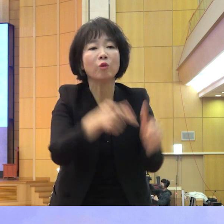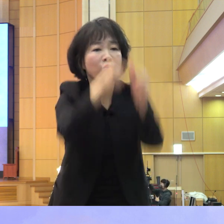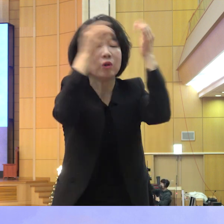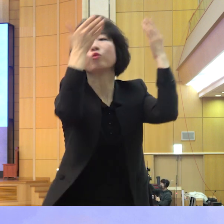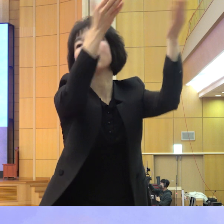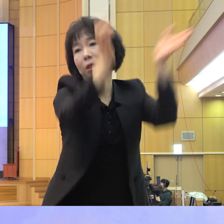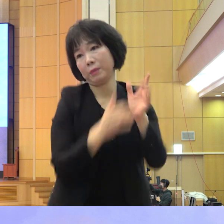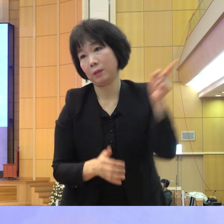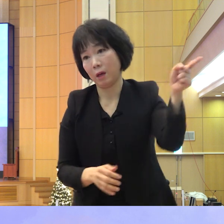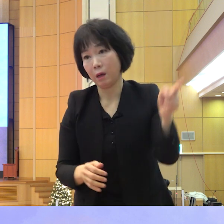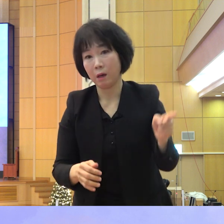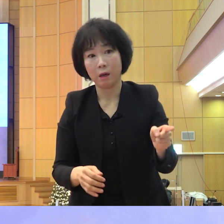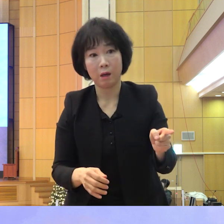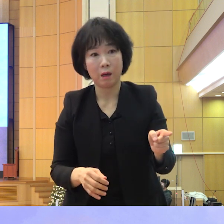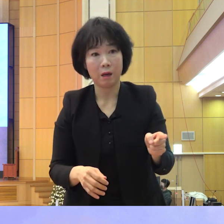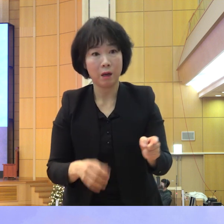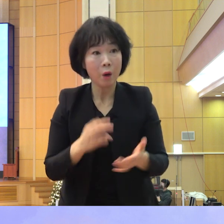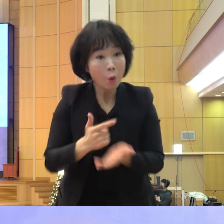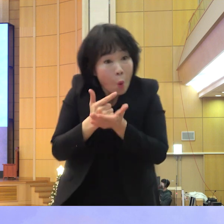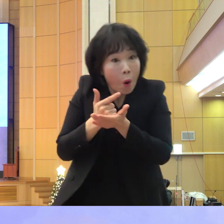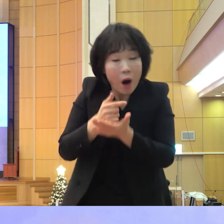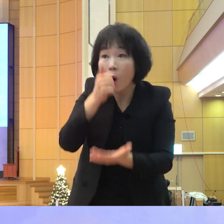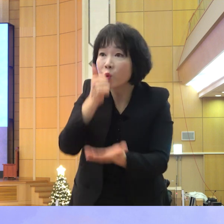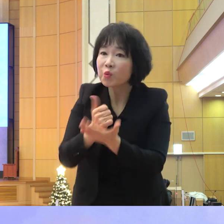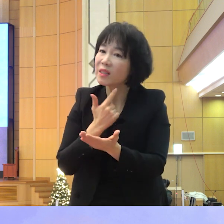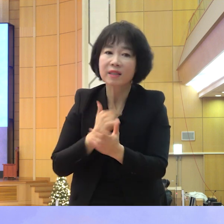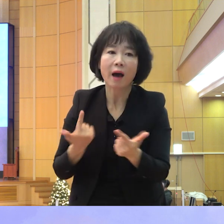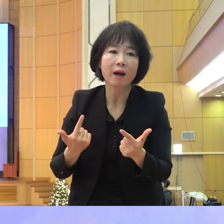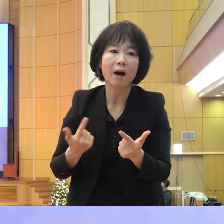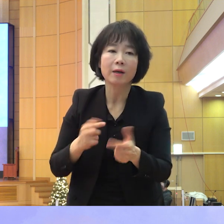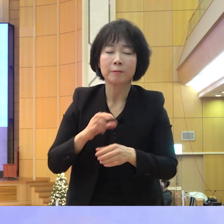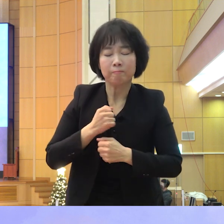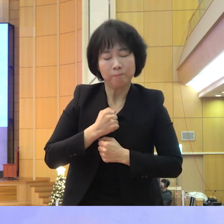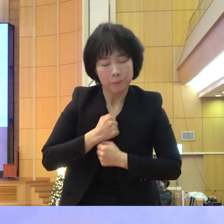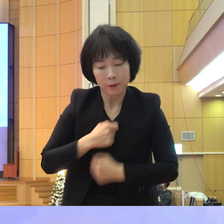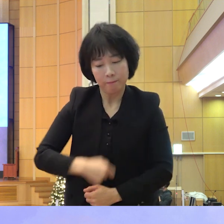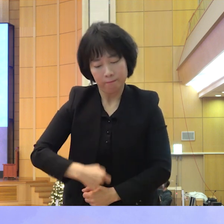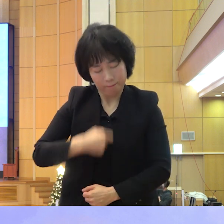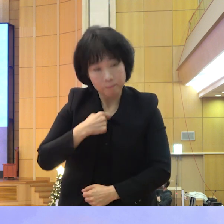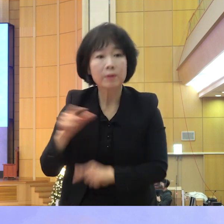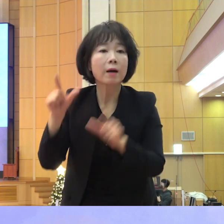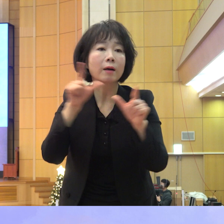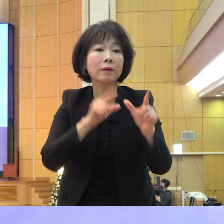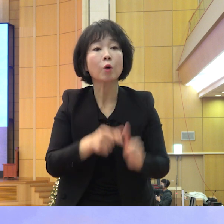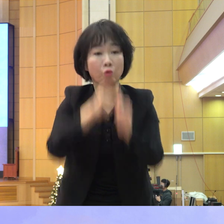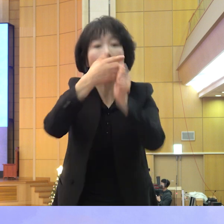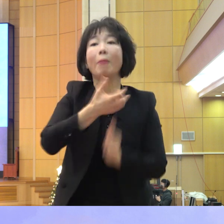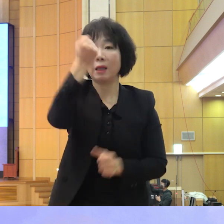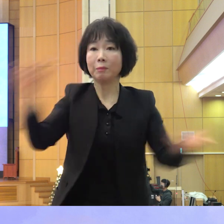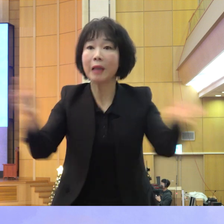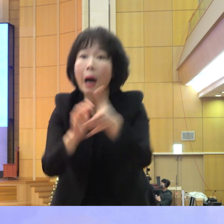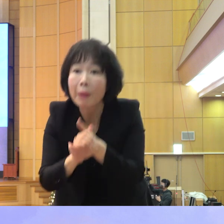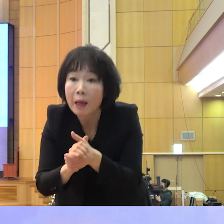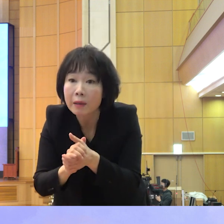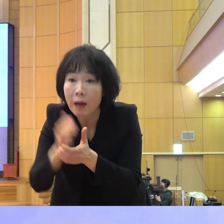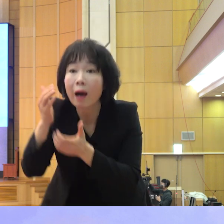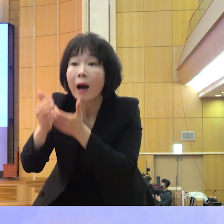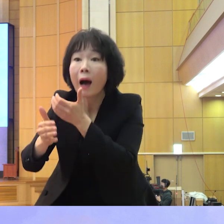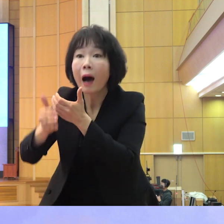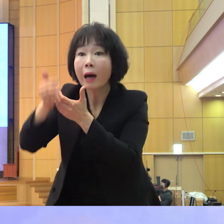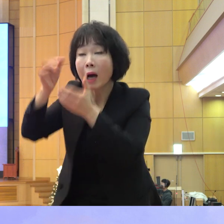세상이라 하더라도 죄짓지 않고 의롭게 살았다는 것입니다. 따라합시다. 하나님 보시기에 의로운